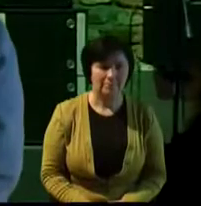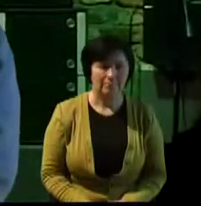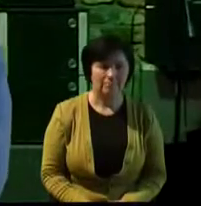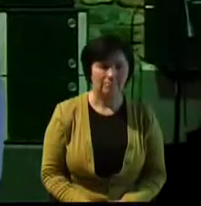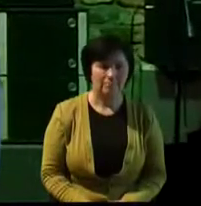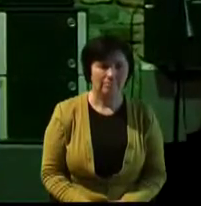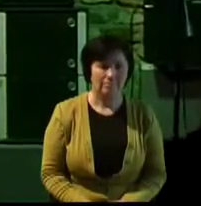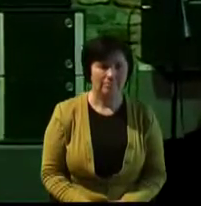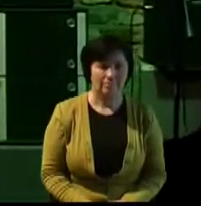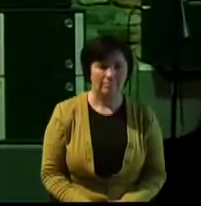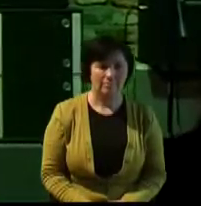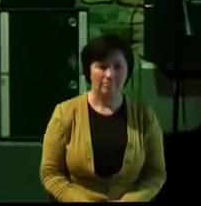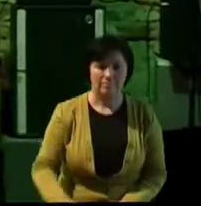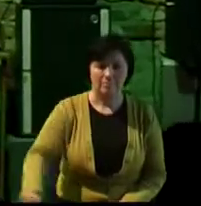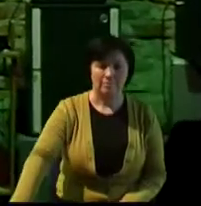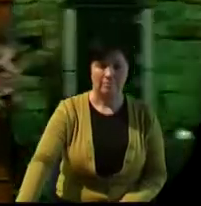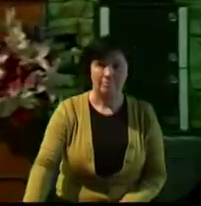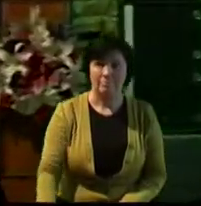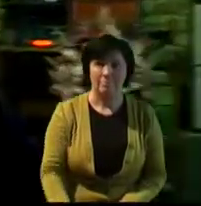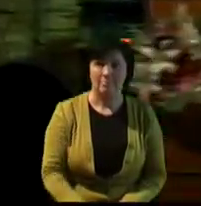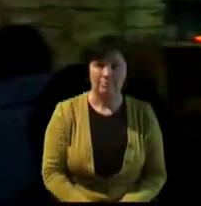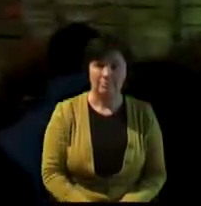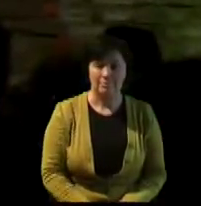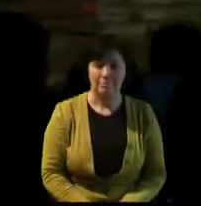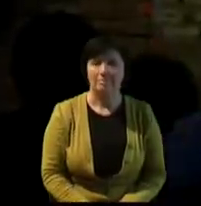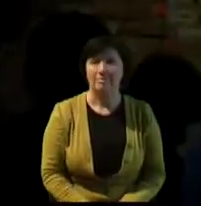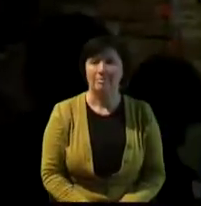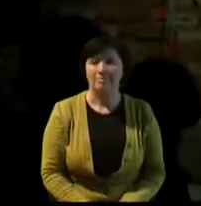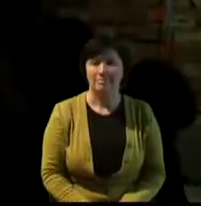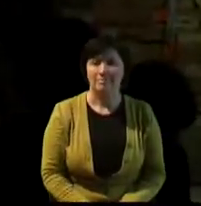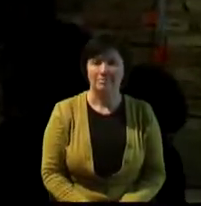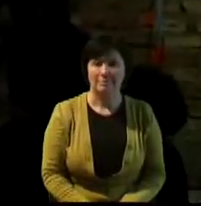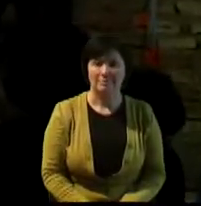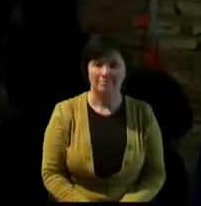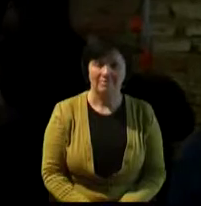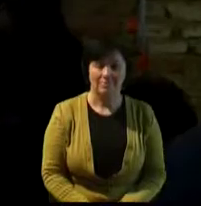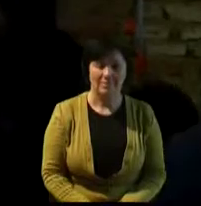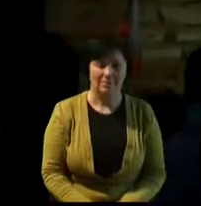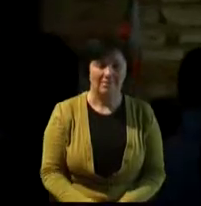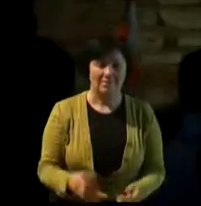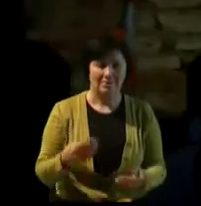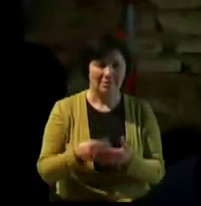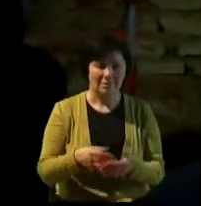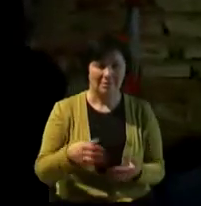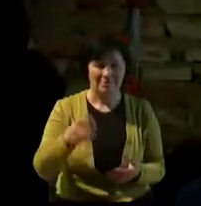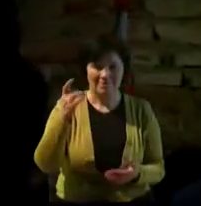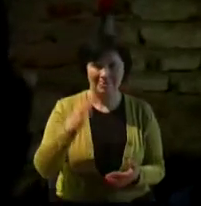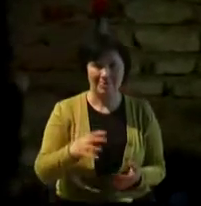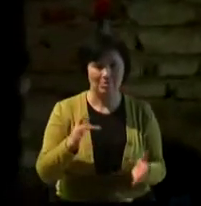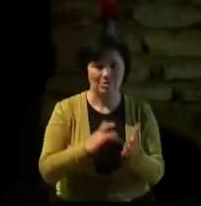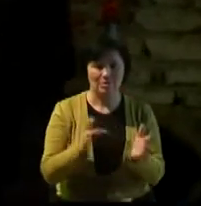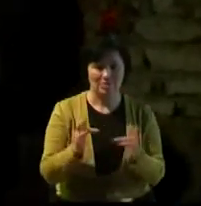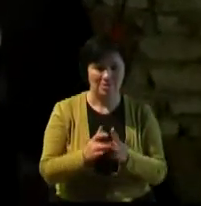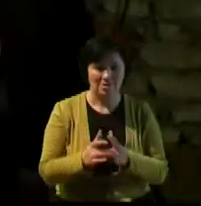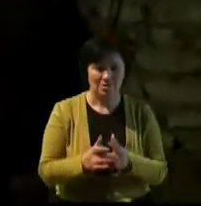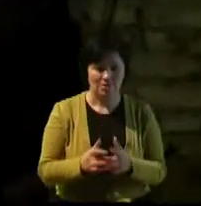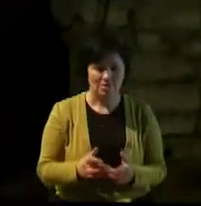почему было то, почему дети умирают, почему были войны. И в результате дьявол обманывает их, и во всем становится виновен